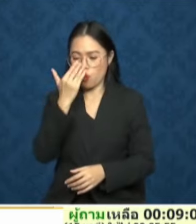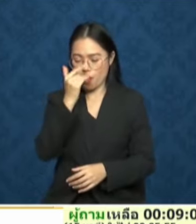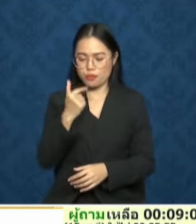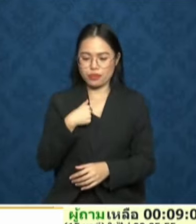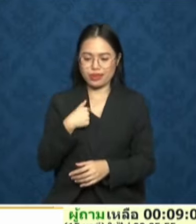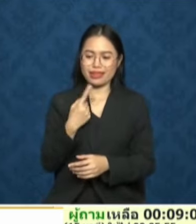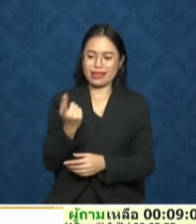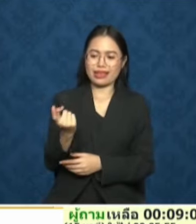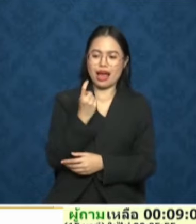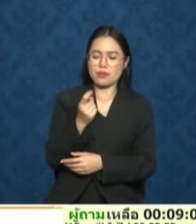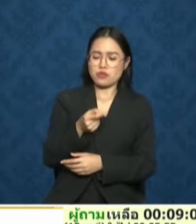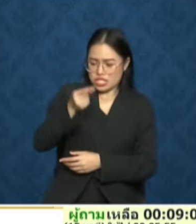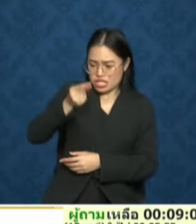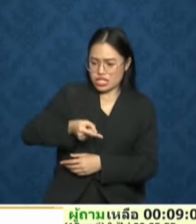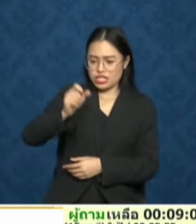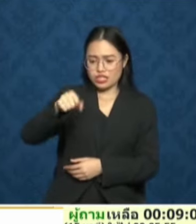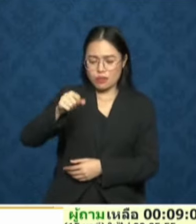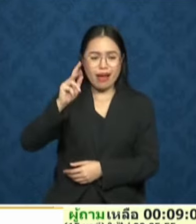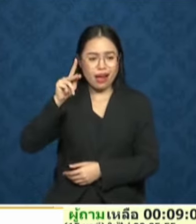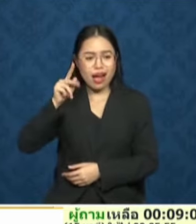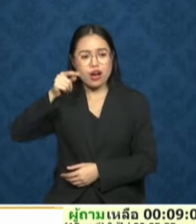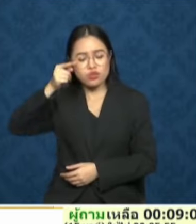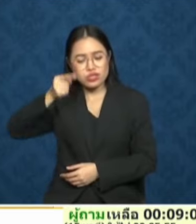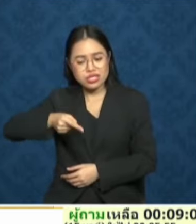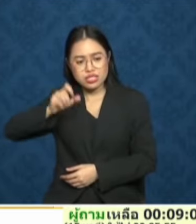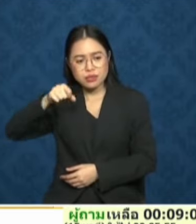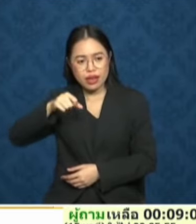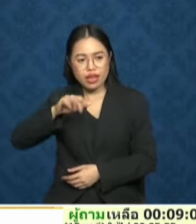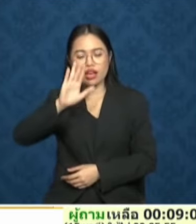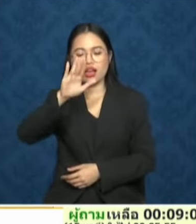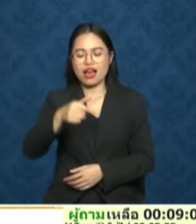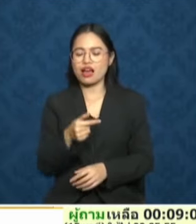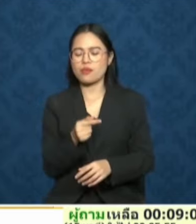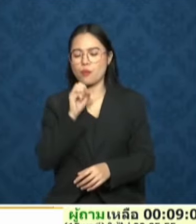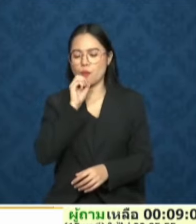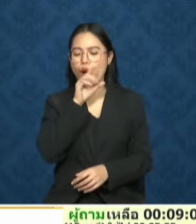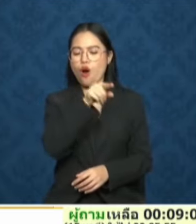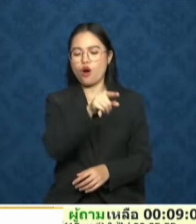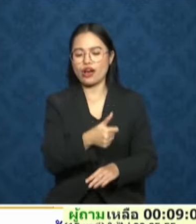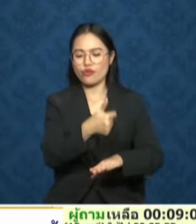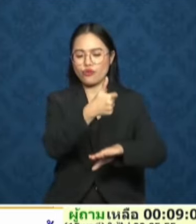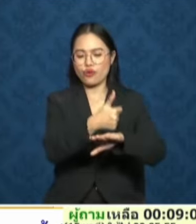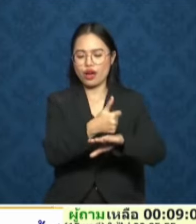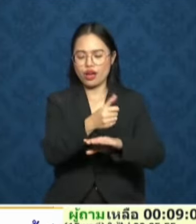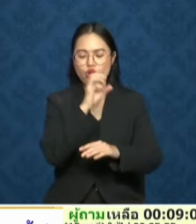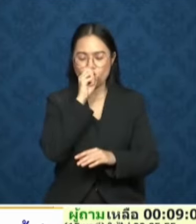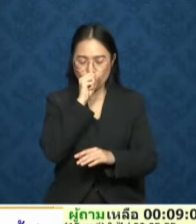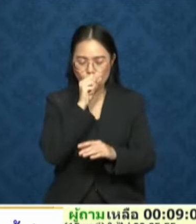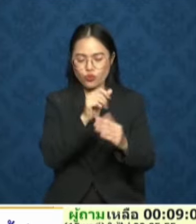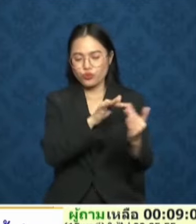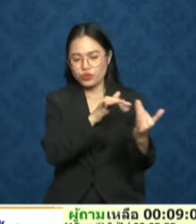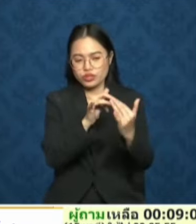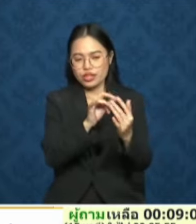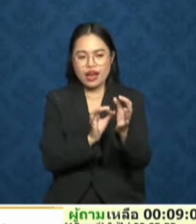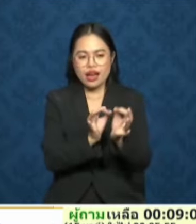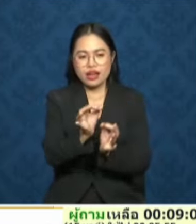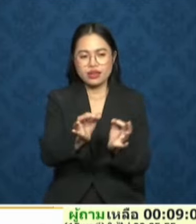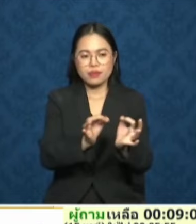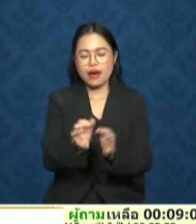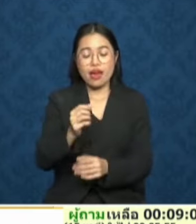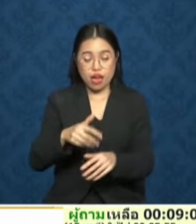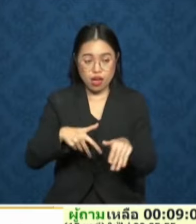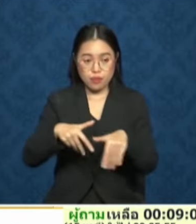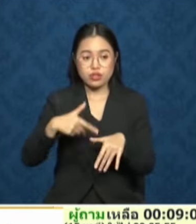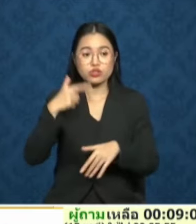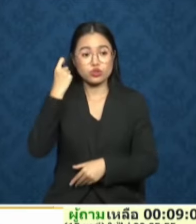วามนจริงมยMMดิฉกมคำสั่งให้ทางที่ดีกอพลอได้ออกไปสื่อสาร ภายใน 24 ชั่วโง